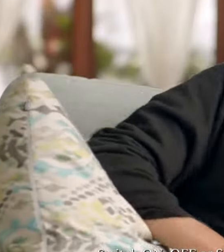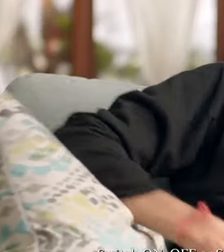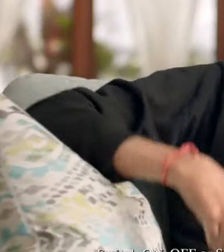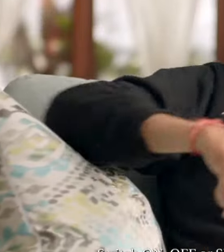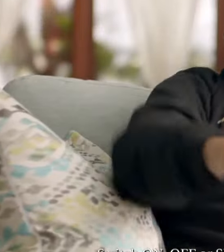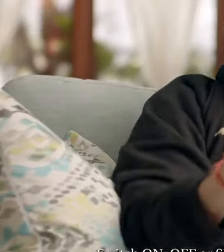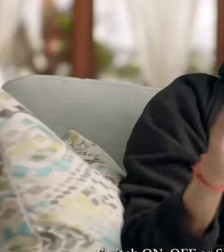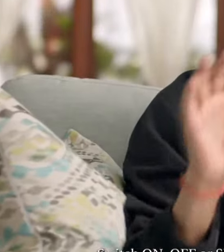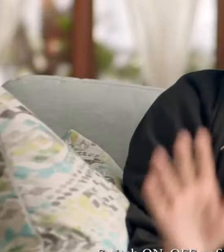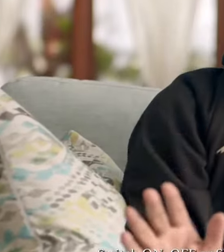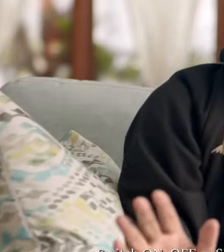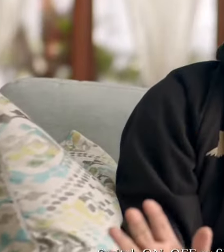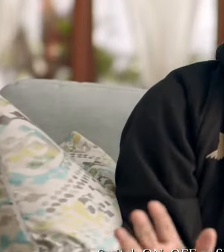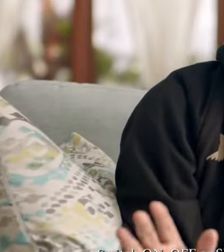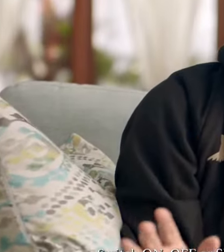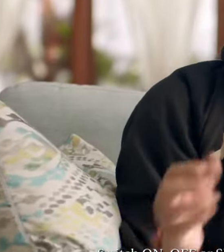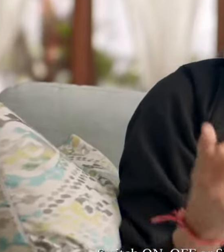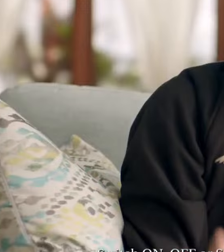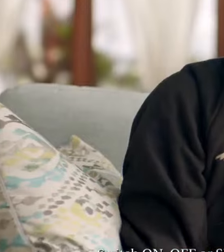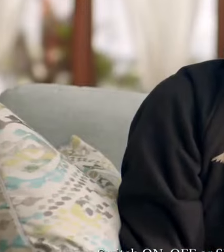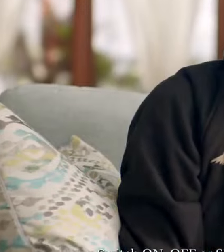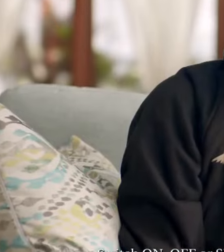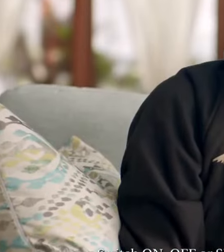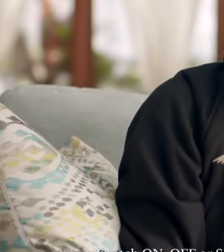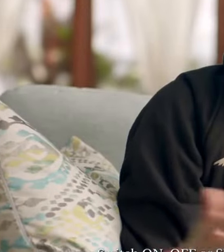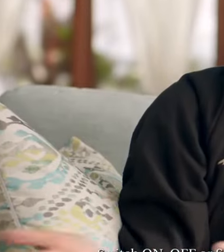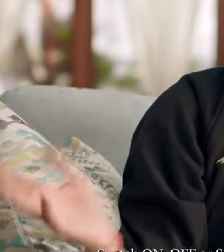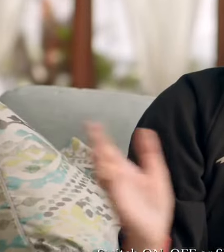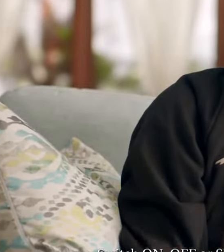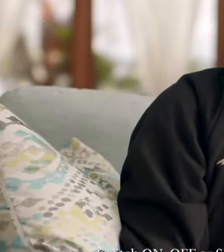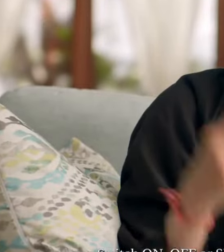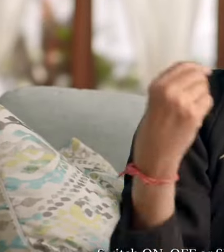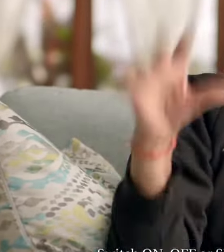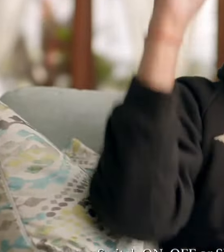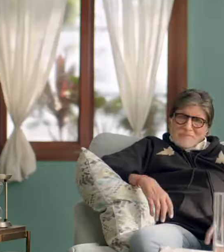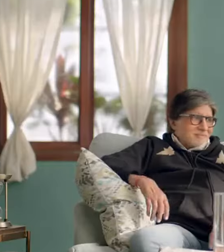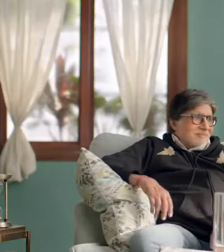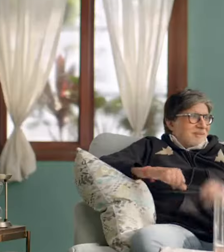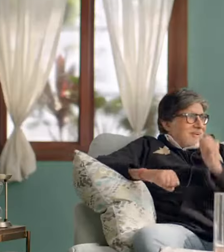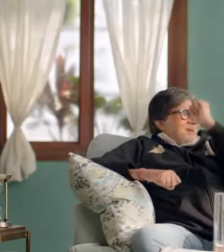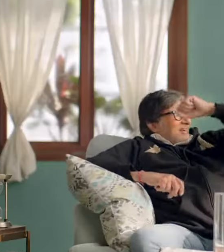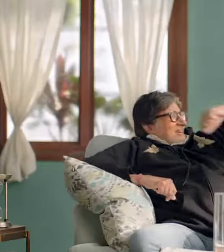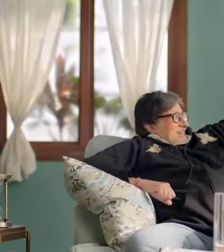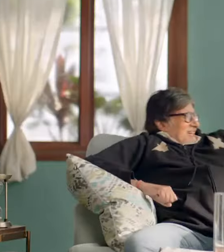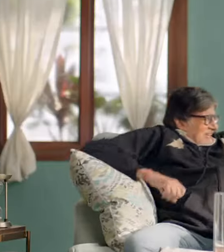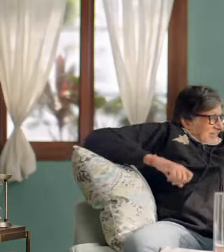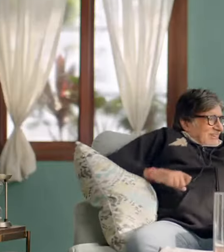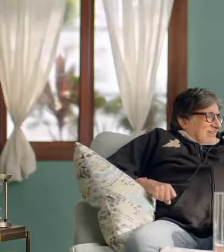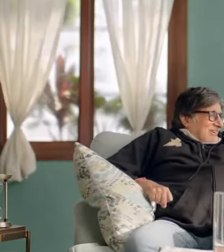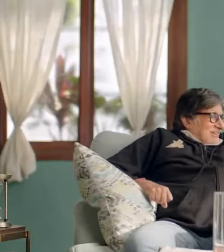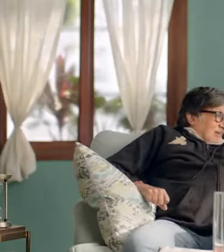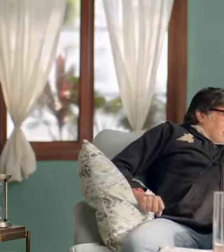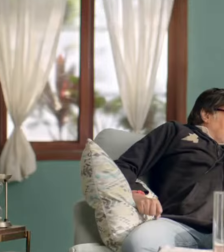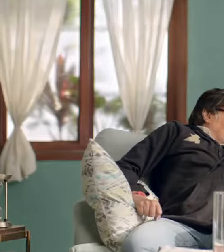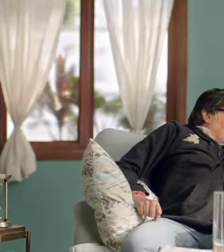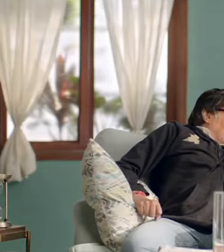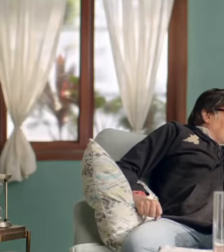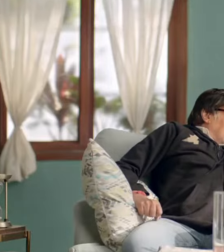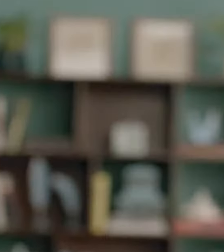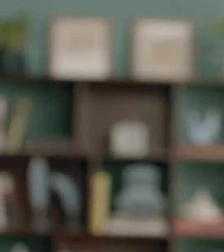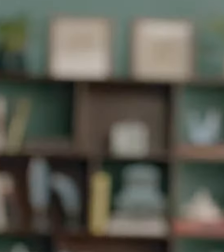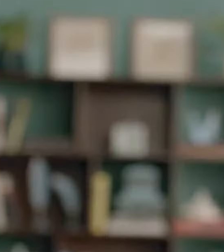फायदे ये है कि रिस्क कम हो जाता है, और अगर फ्रॉड भी हुआ तो तुरंत बैंक को बोल दीजिए नुकसान कम। दादू। हे। नेक्स्ट टाइम